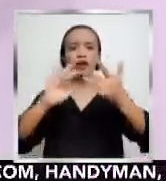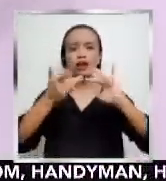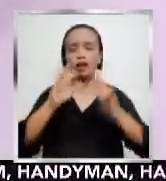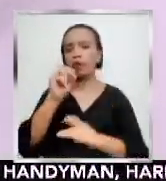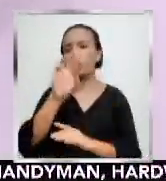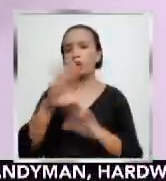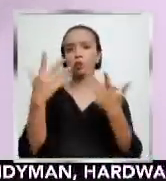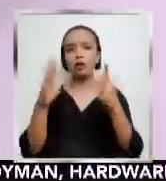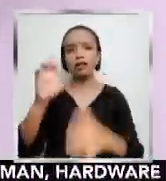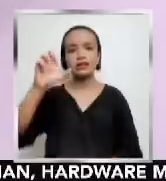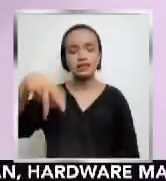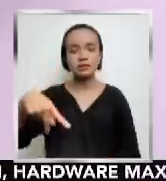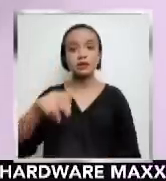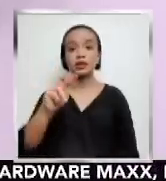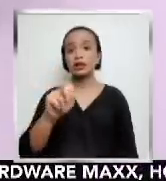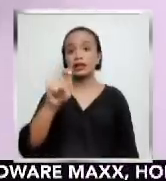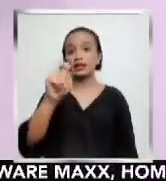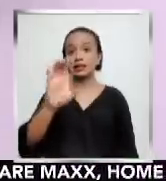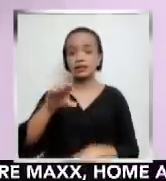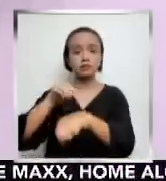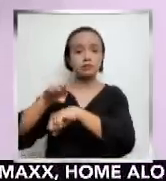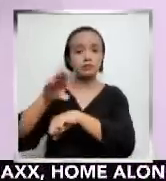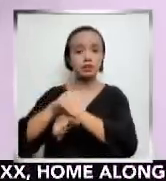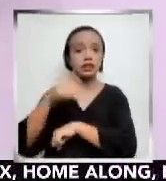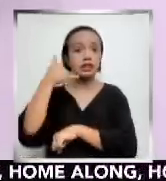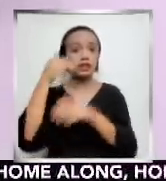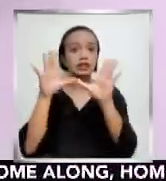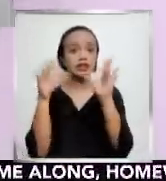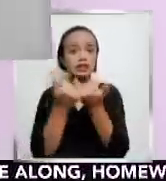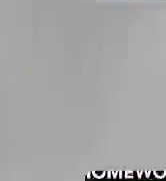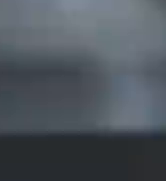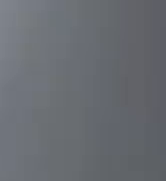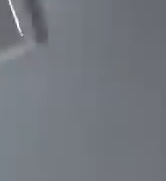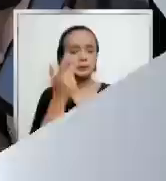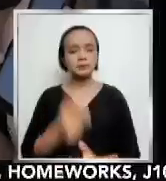ng NTC at ang paliwanag ng mga telco sa pagtutok ni Ian Cruz.